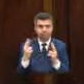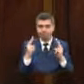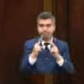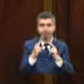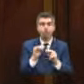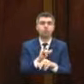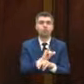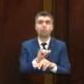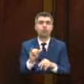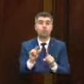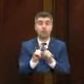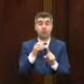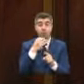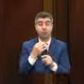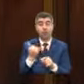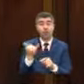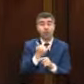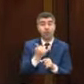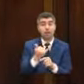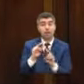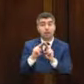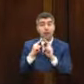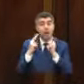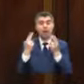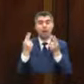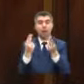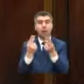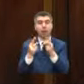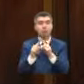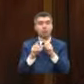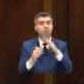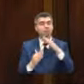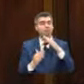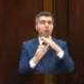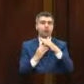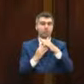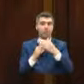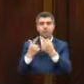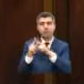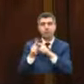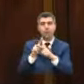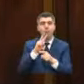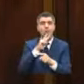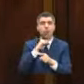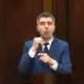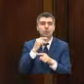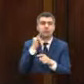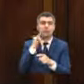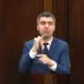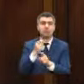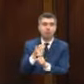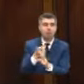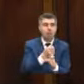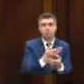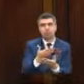الدولي القيام بدوره والتحرك من أجل إيقاف عدوانية إسرائيل المتصاعدة.